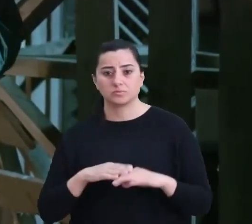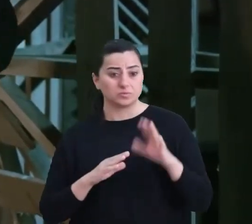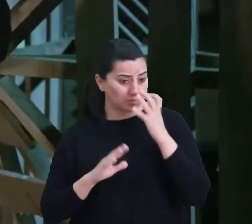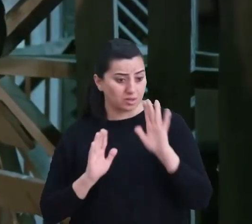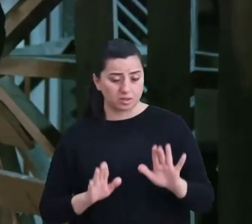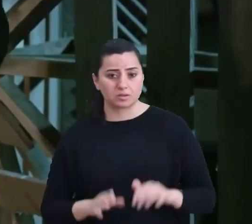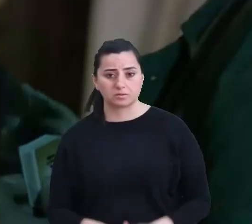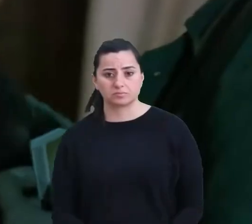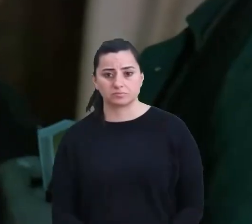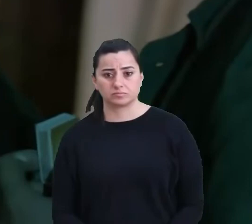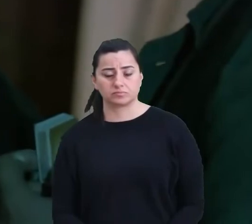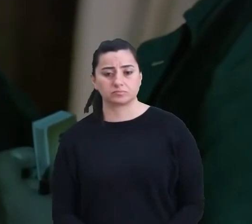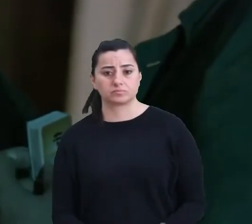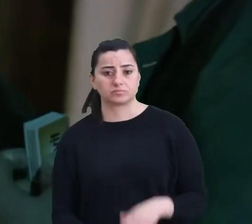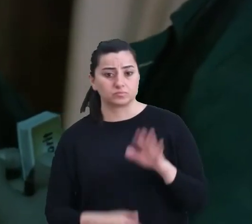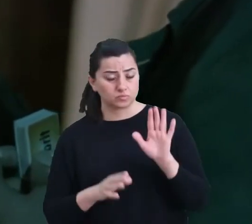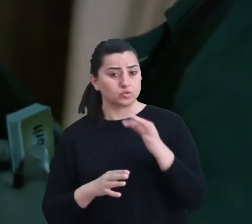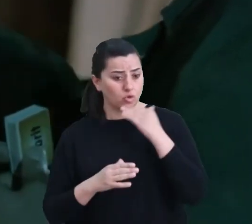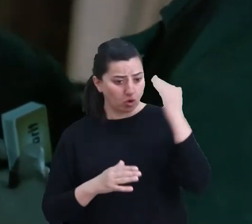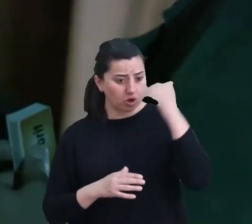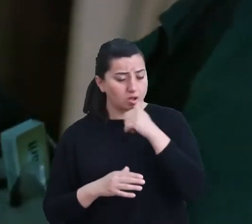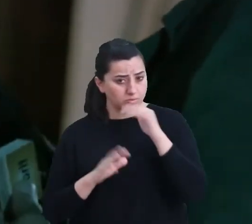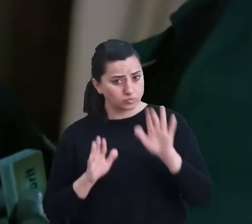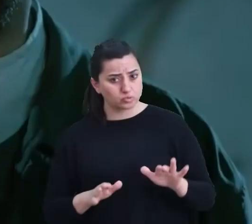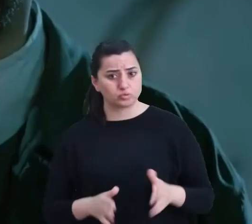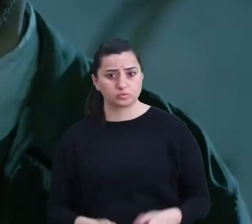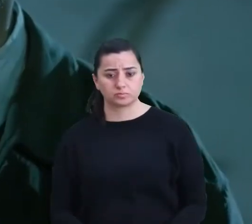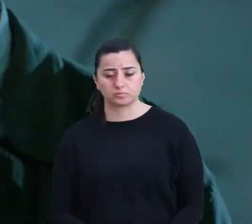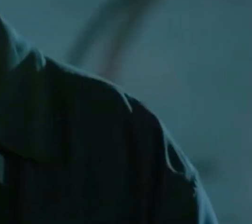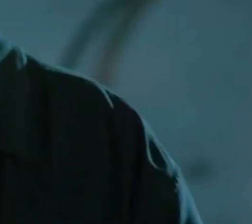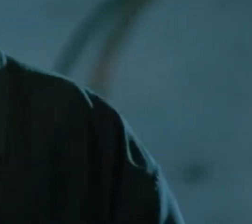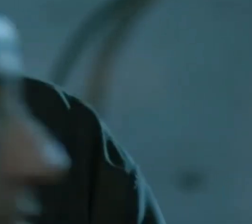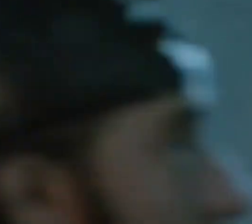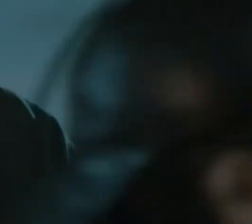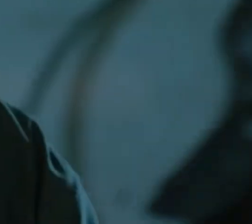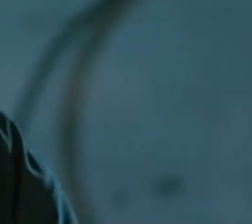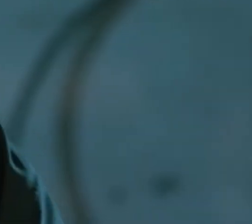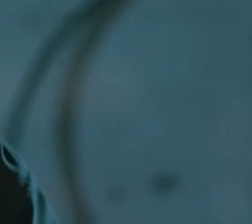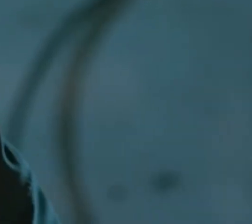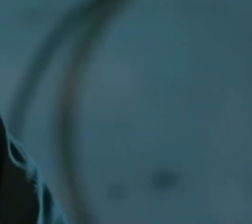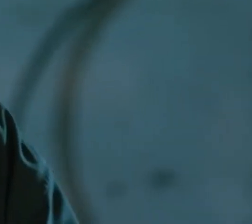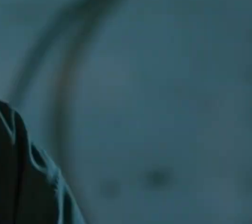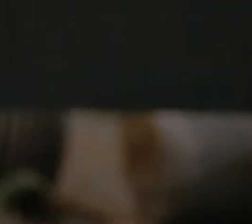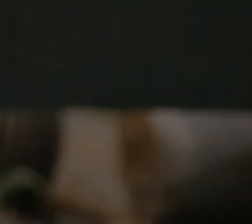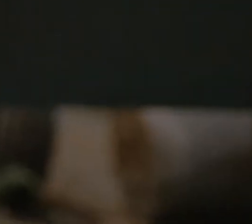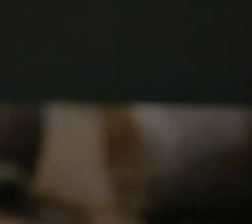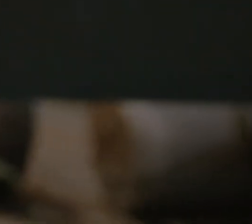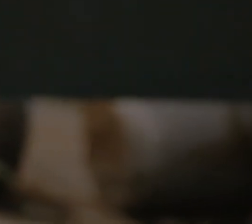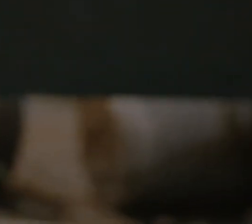Dur Cem burada. Dur gari kocaman adamsın sen Cemil. Kolunu itip paçasını kurtardı, çıkışa